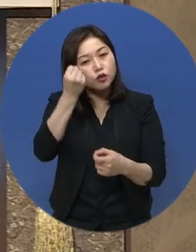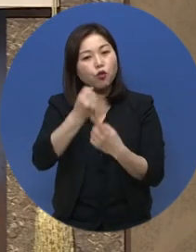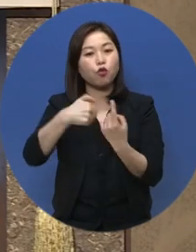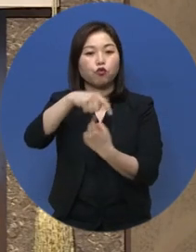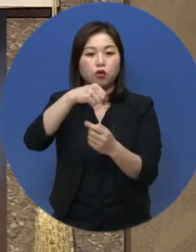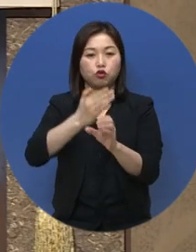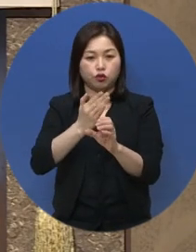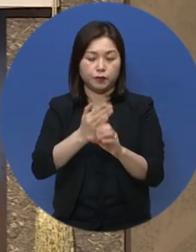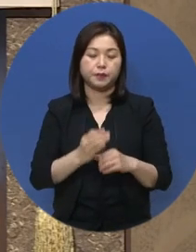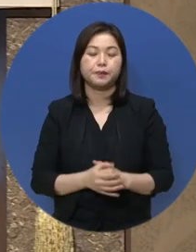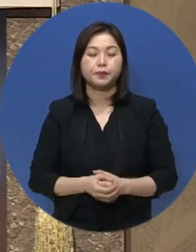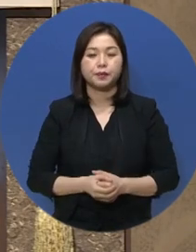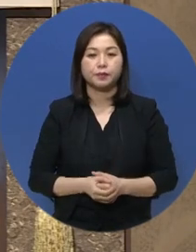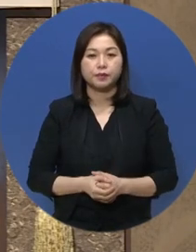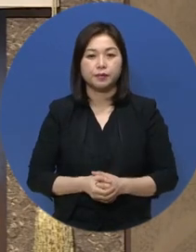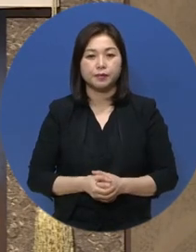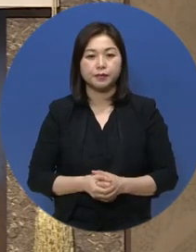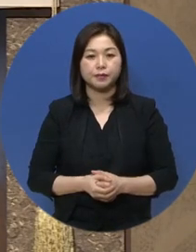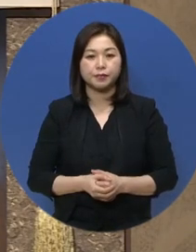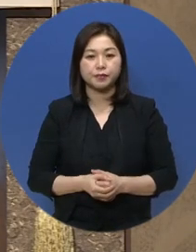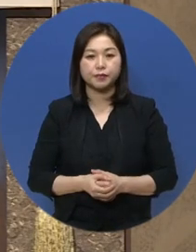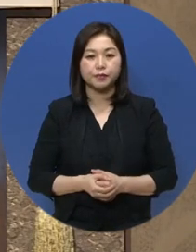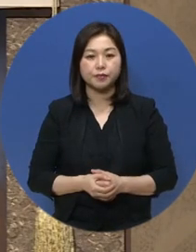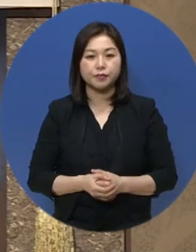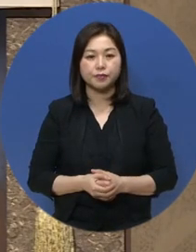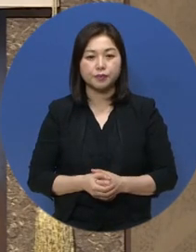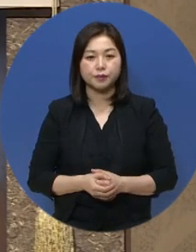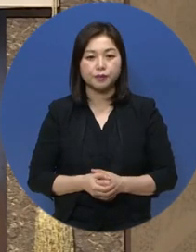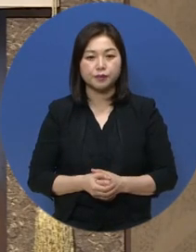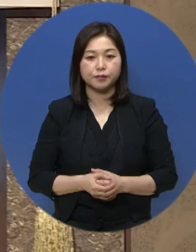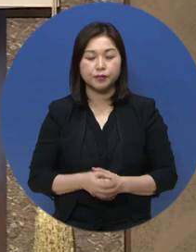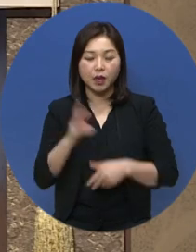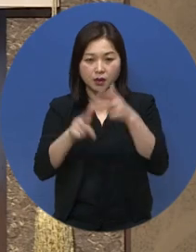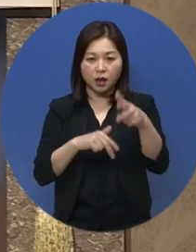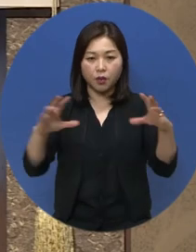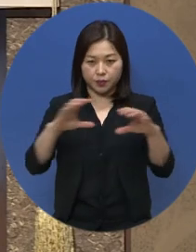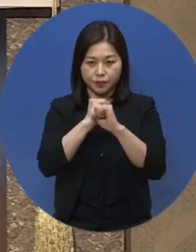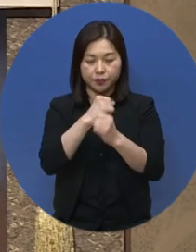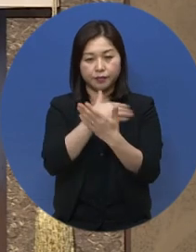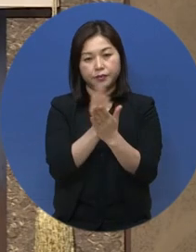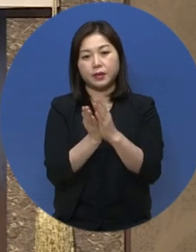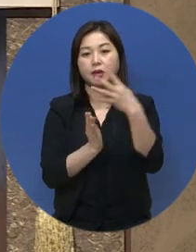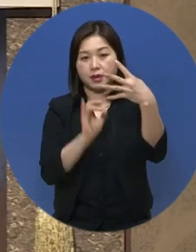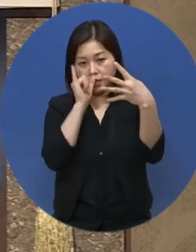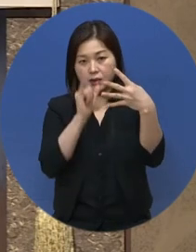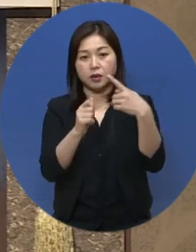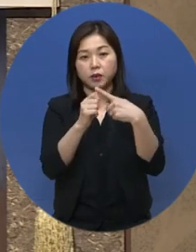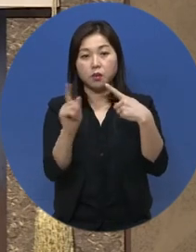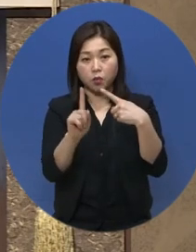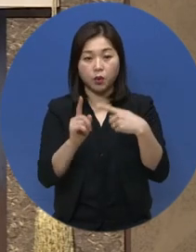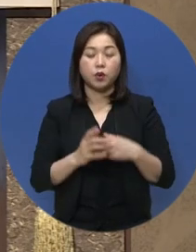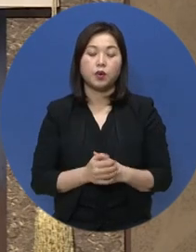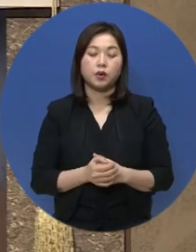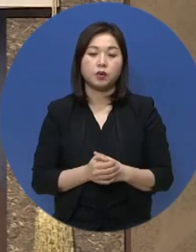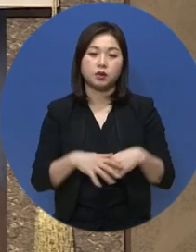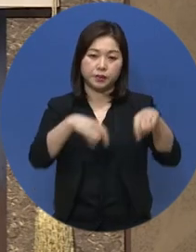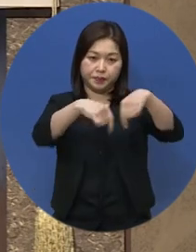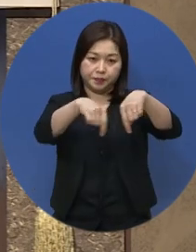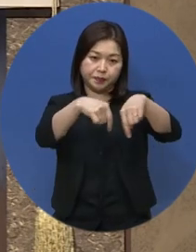네. 저희는 크게 말하면 네 가지로 요약할 수 있는 사업들이 있어요. 네. 첫 번째는 이제